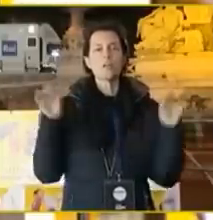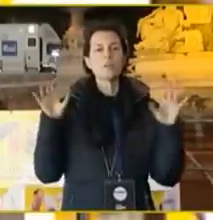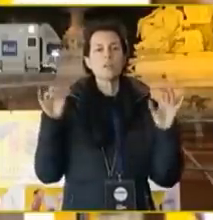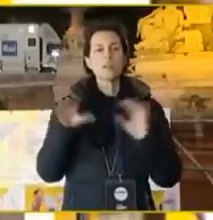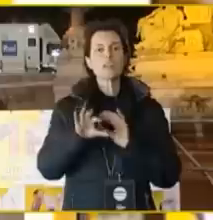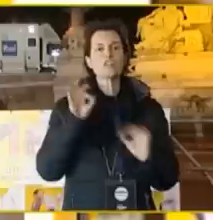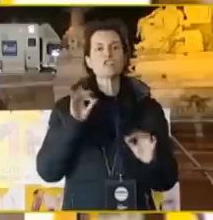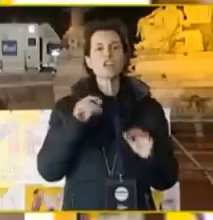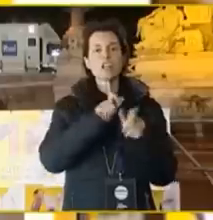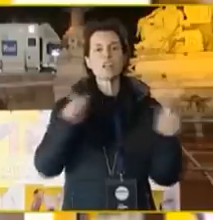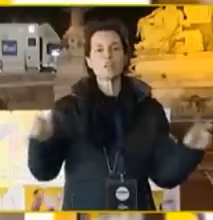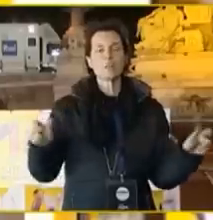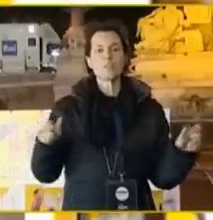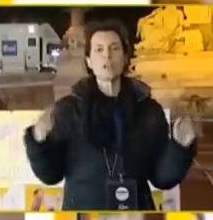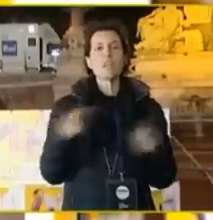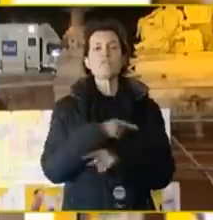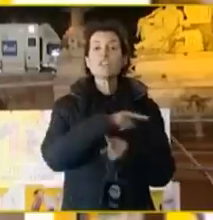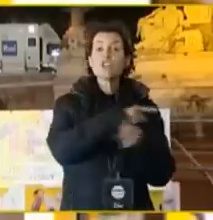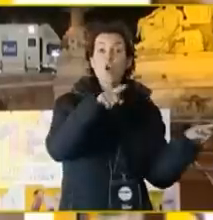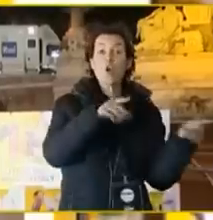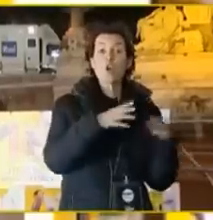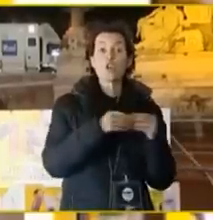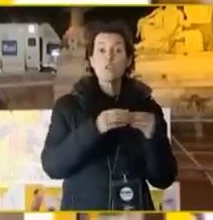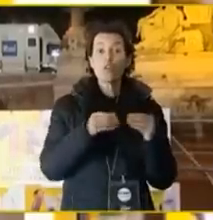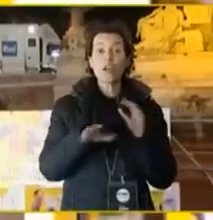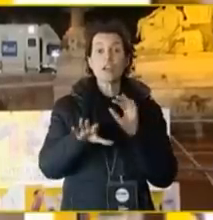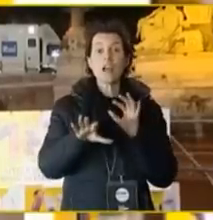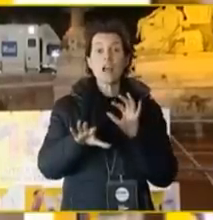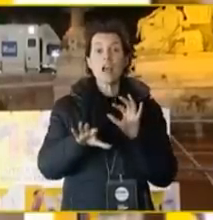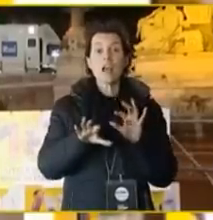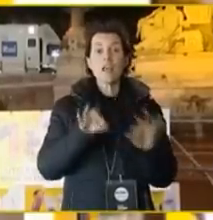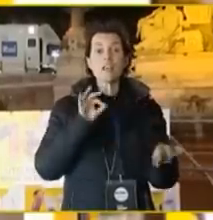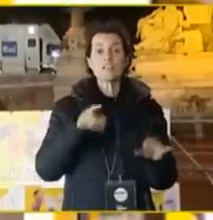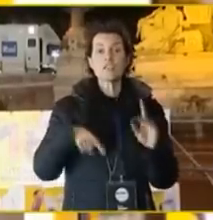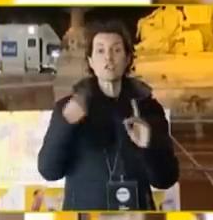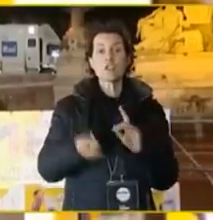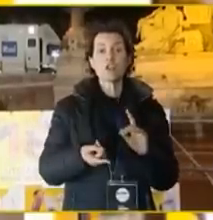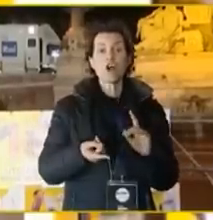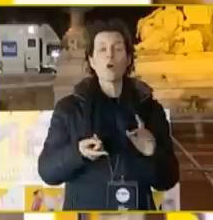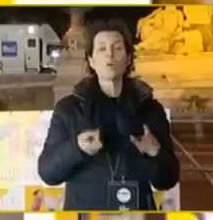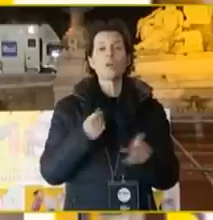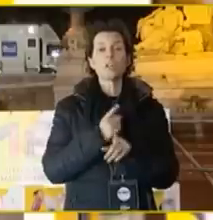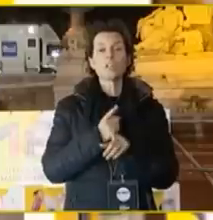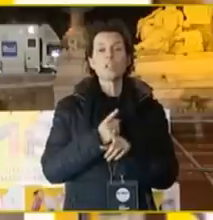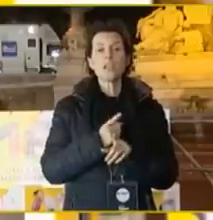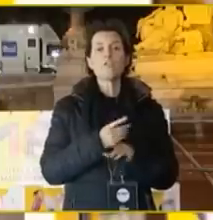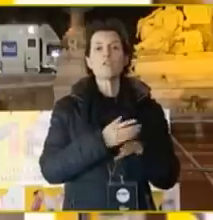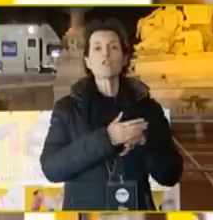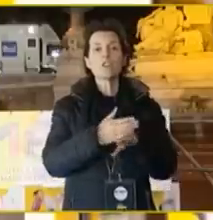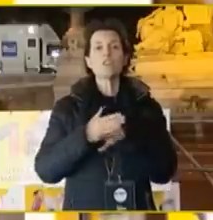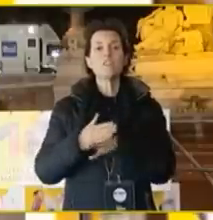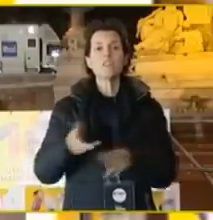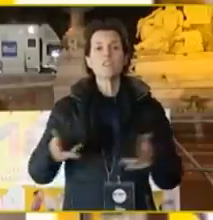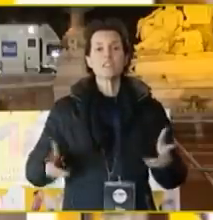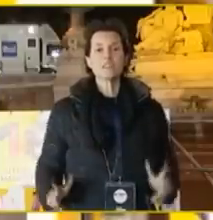Loro, invece, il giorno dopo le elezioni, devono contrattare i posti tra liste, correnti e